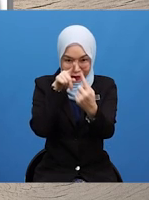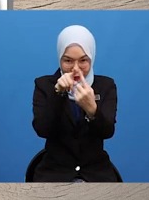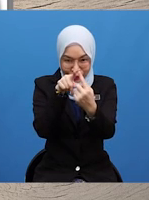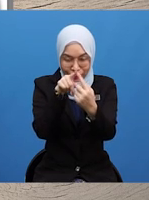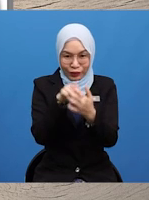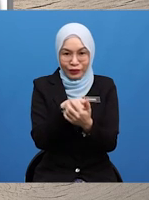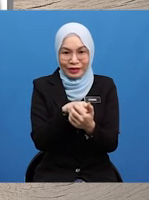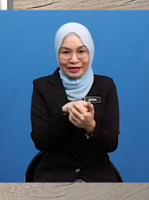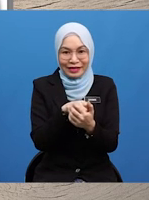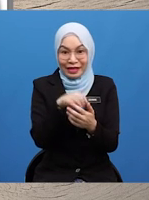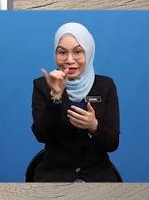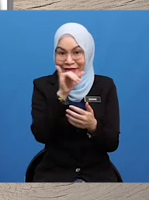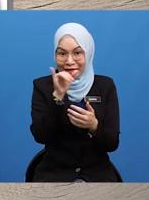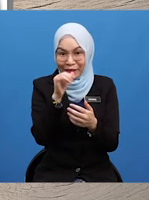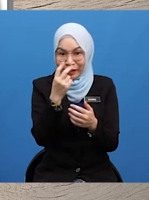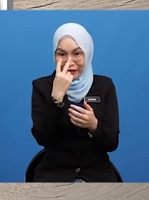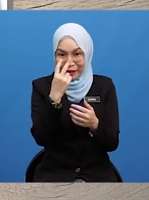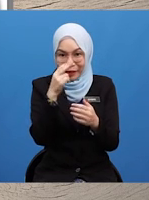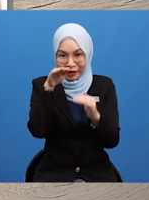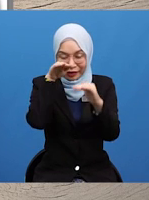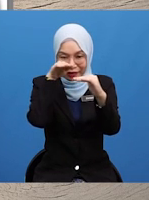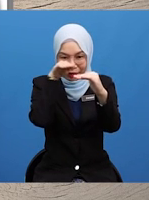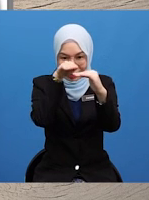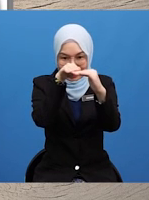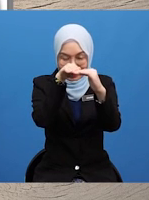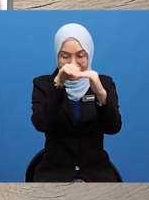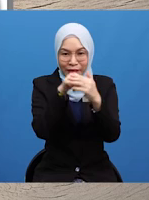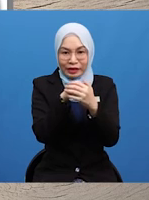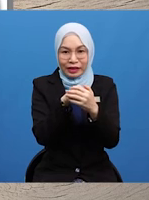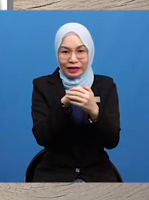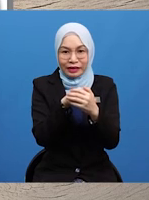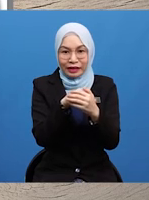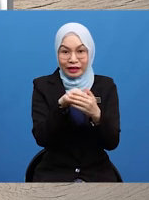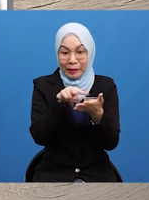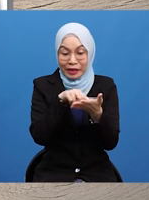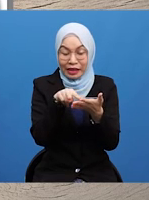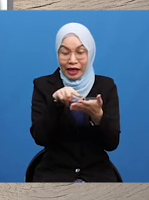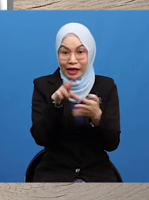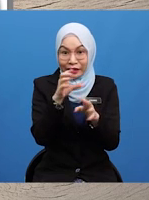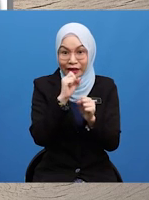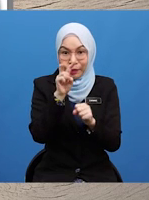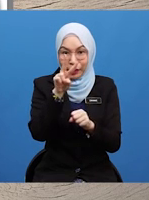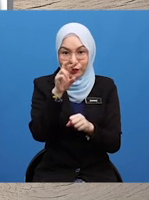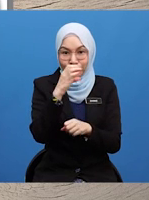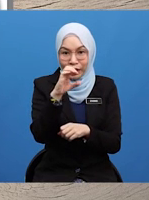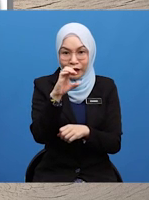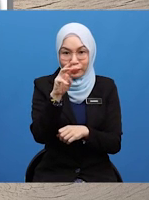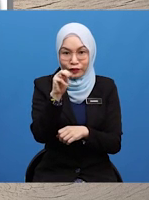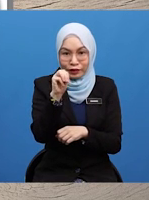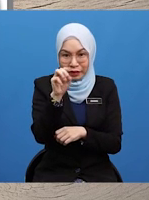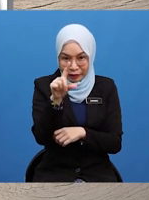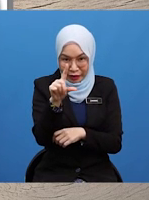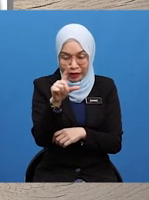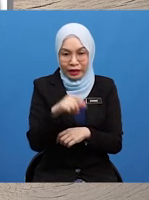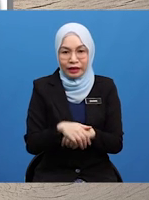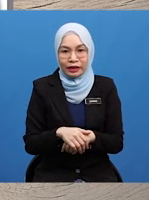cecair dengan bacaannya 200 ml. Di antara ketiga-tiga cara membaca